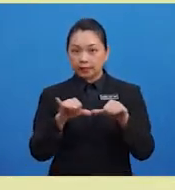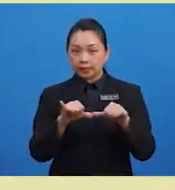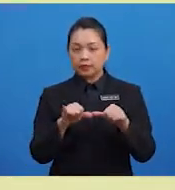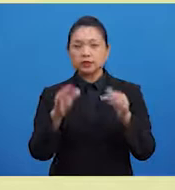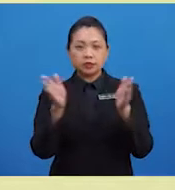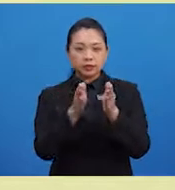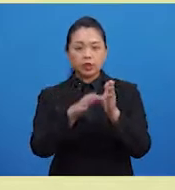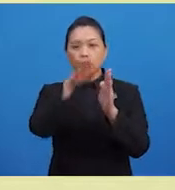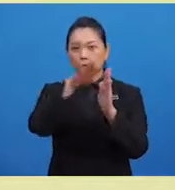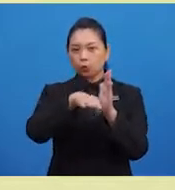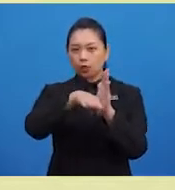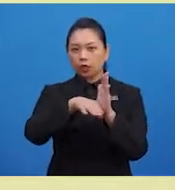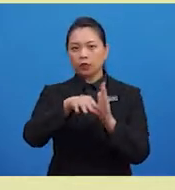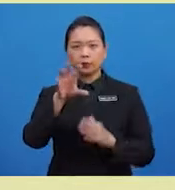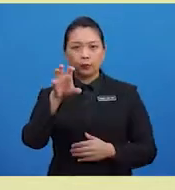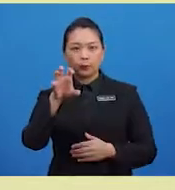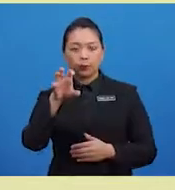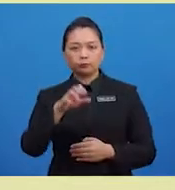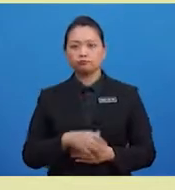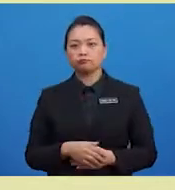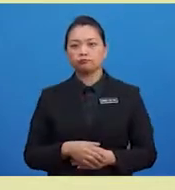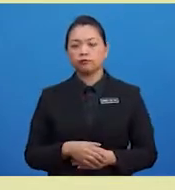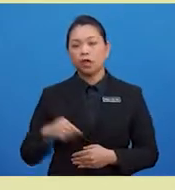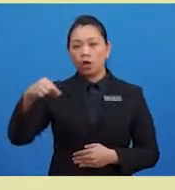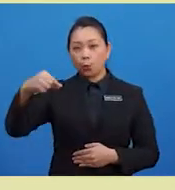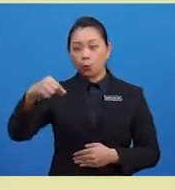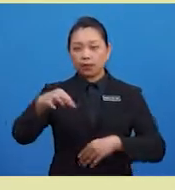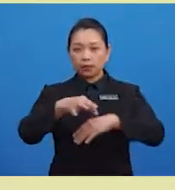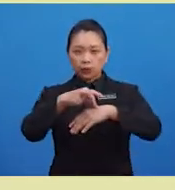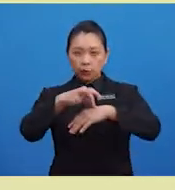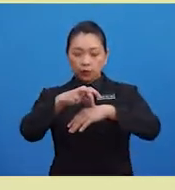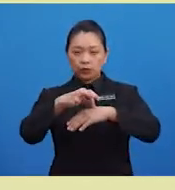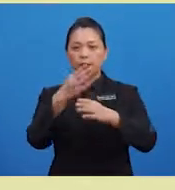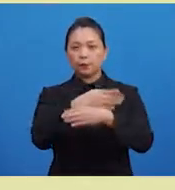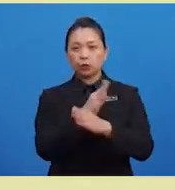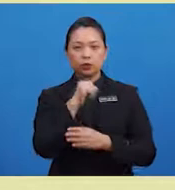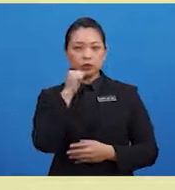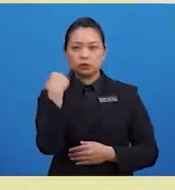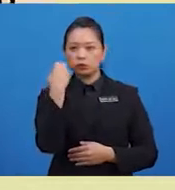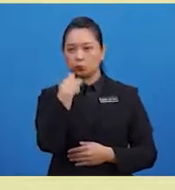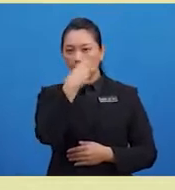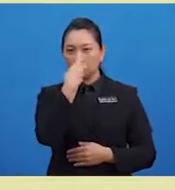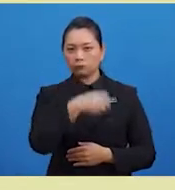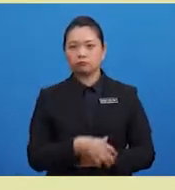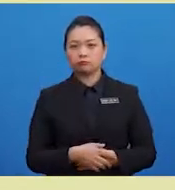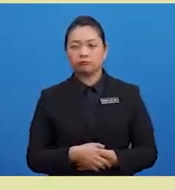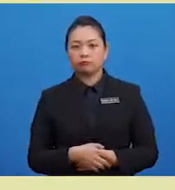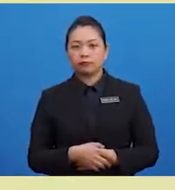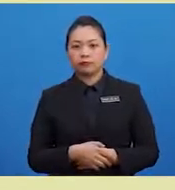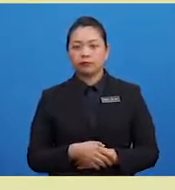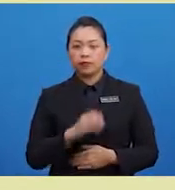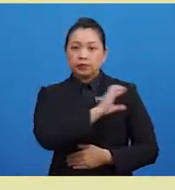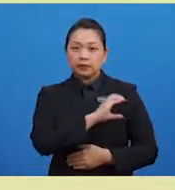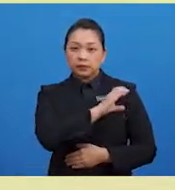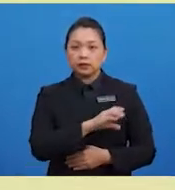dari 50 gram, serta kualiti kulit dan bentuk yang tidak normal. Selain itu,